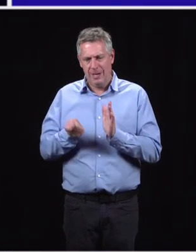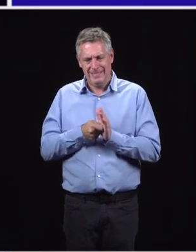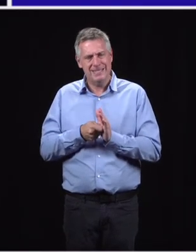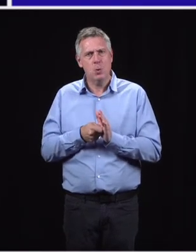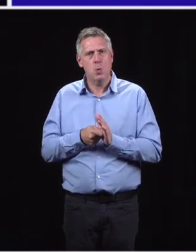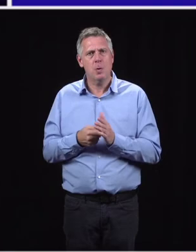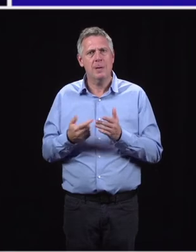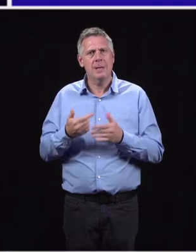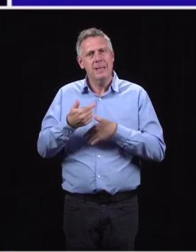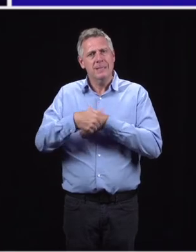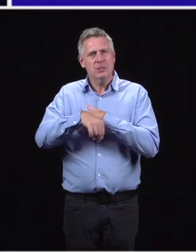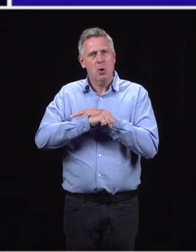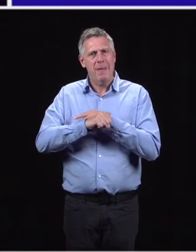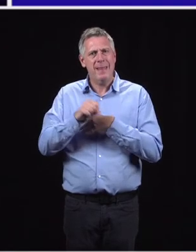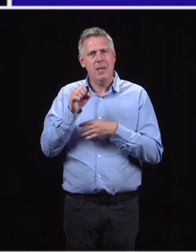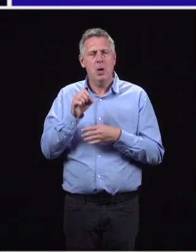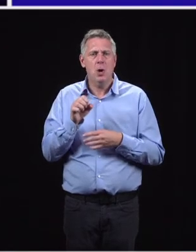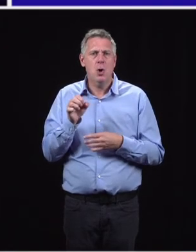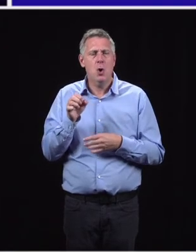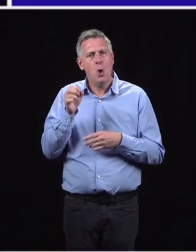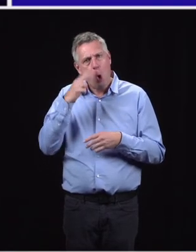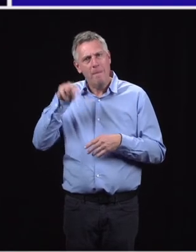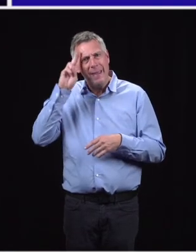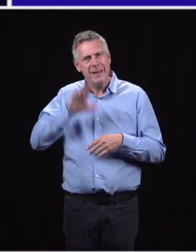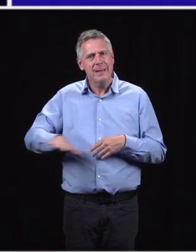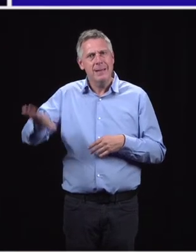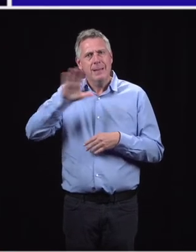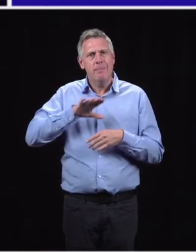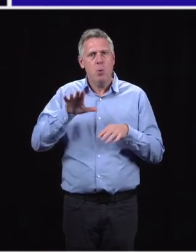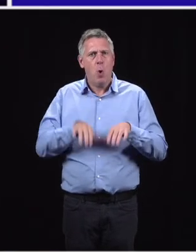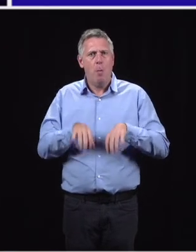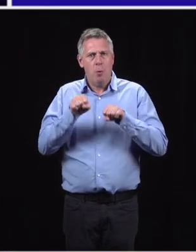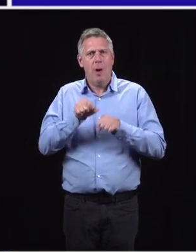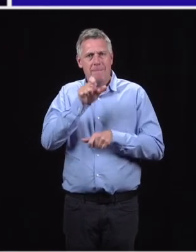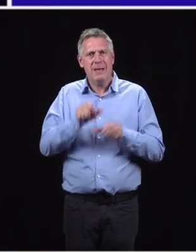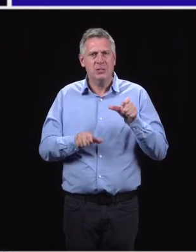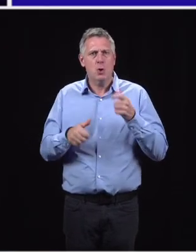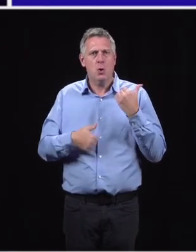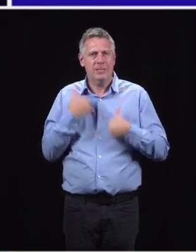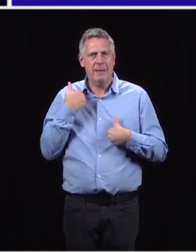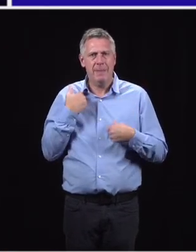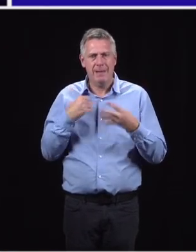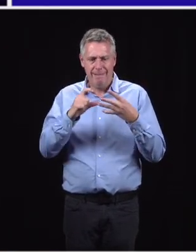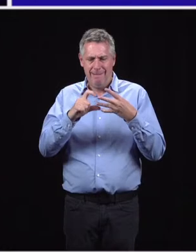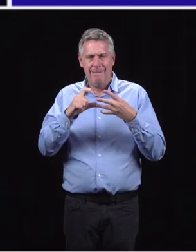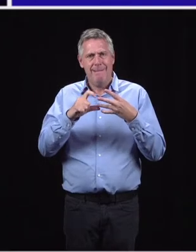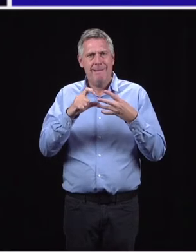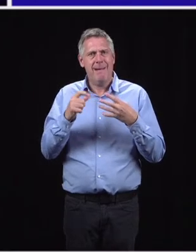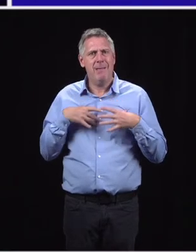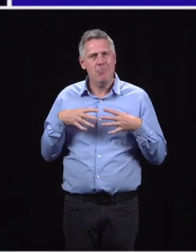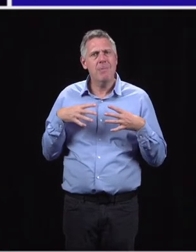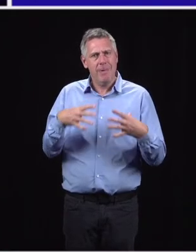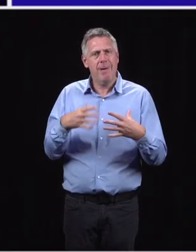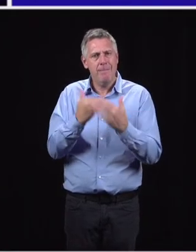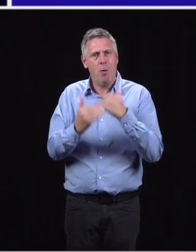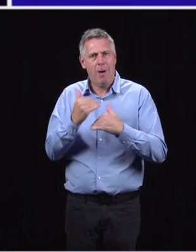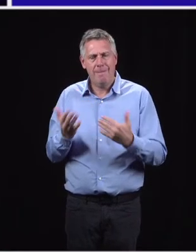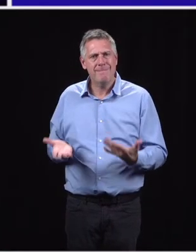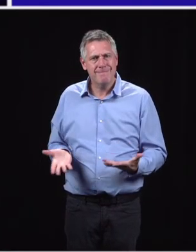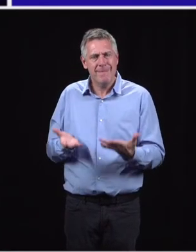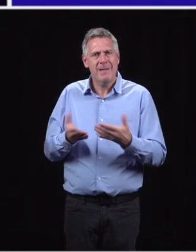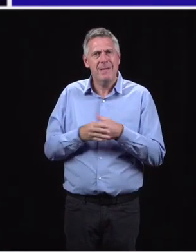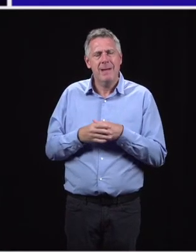à l'occasion de la Semaine européenne pour l'emploi des personnes handicapées j'ai réussi à le dire et